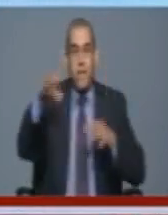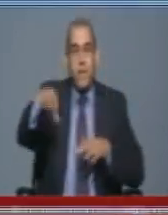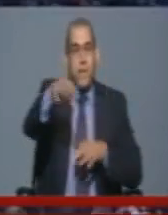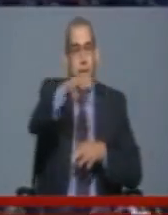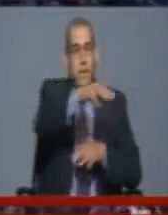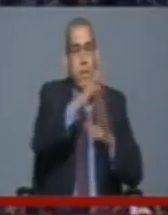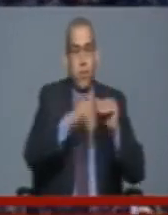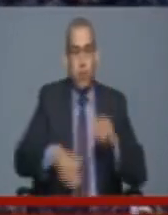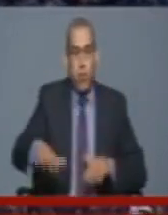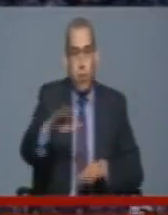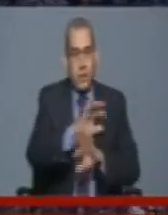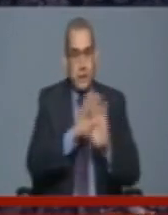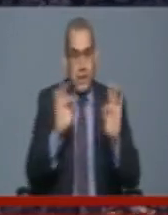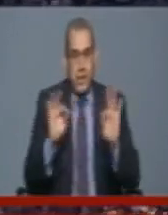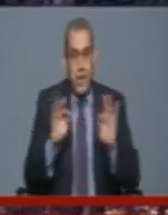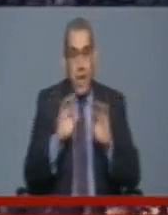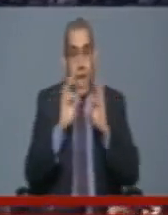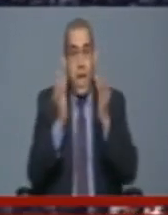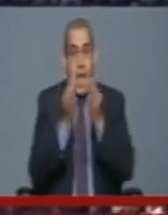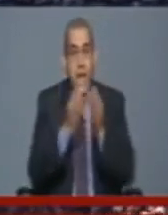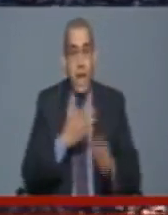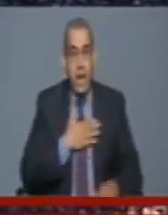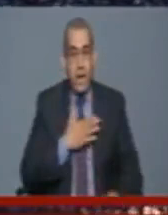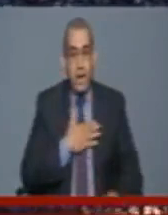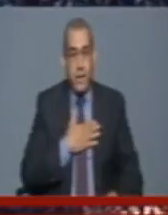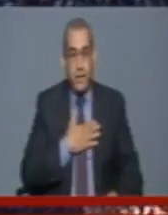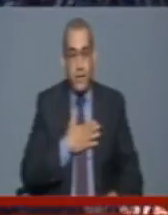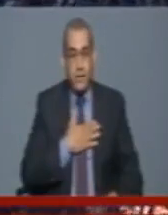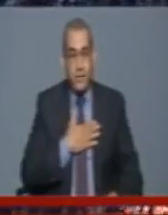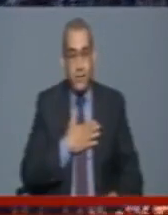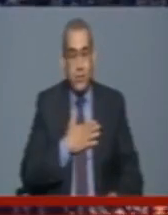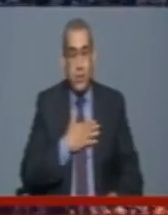مصر، أهلنا اللي جايين يقولوا